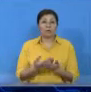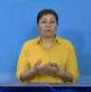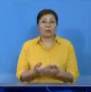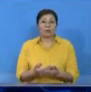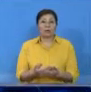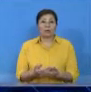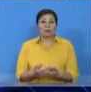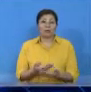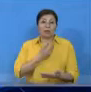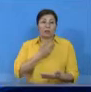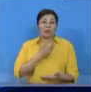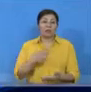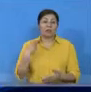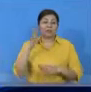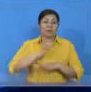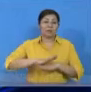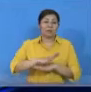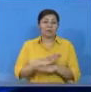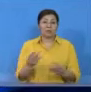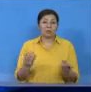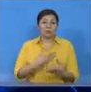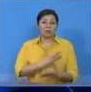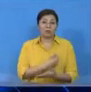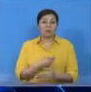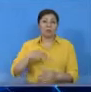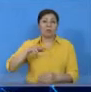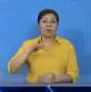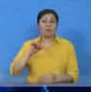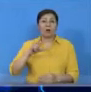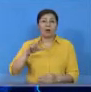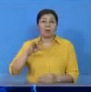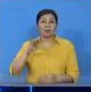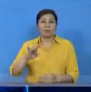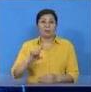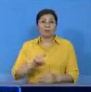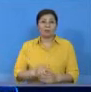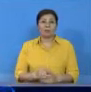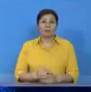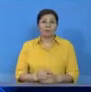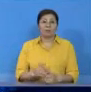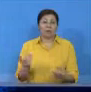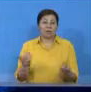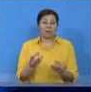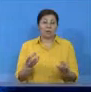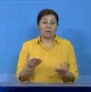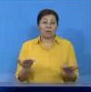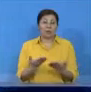привиться препаратом Pfizer, который признан Всемирной организацией здравоохранения, а также